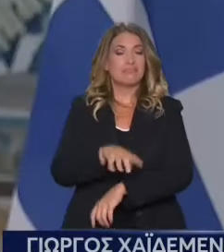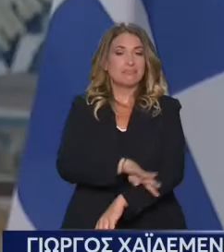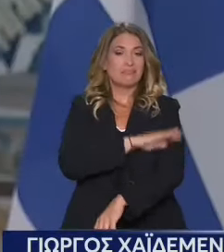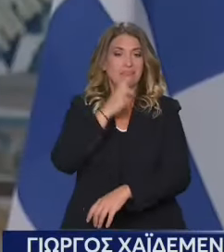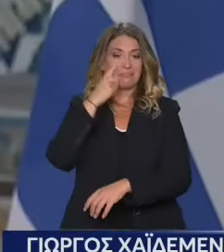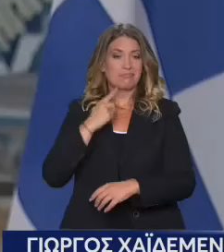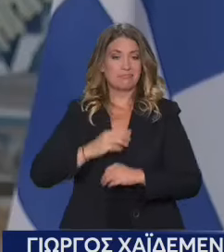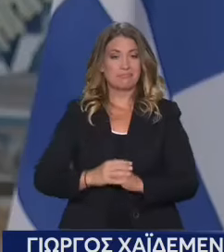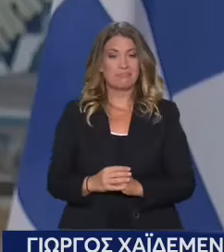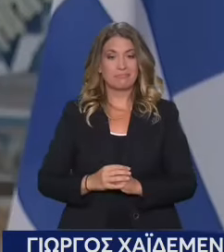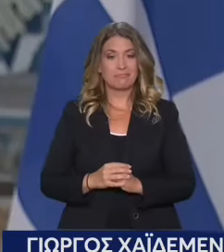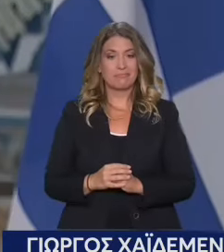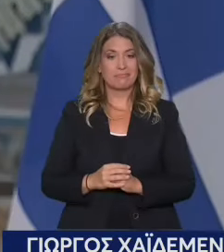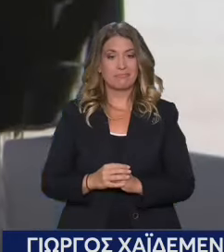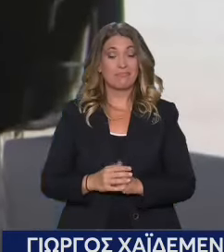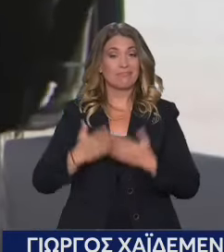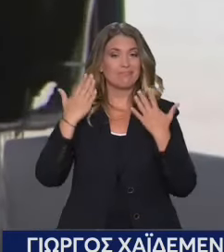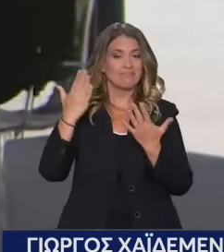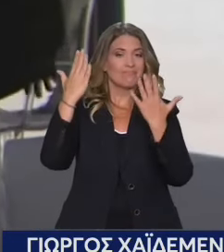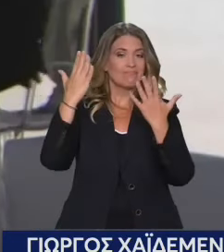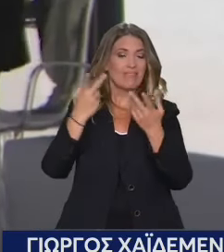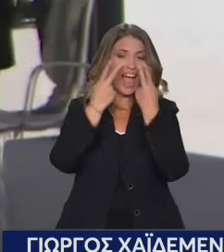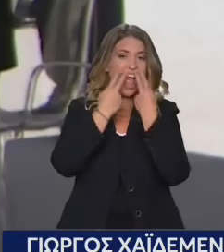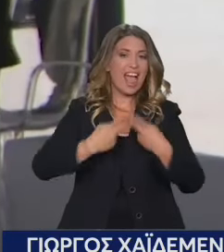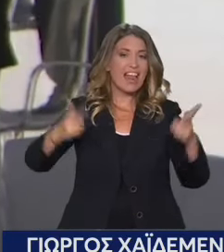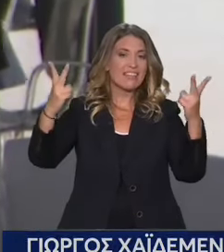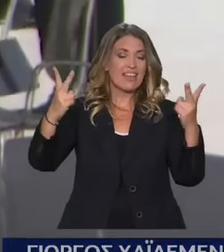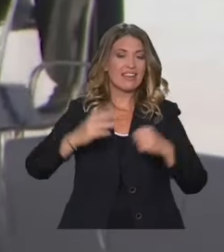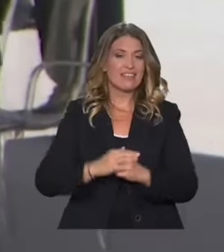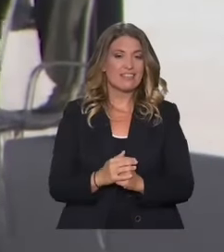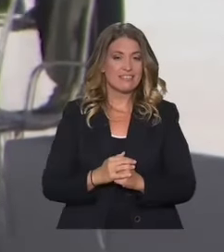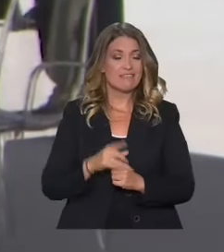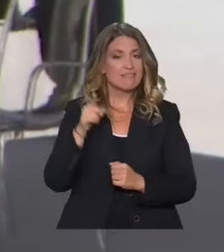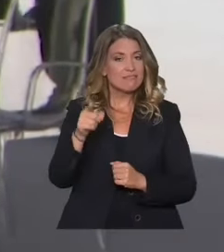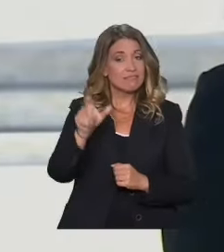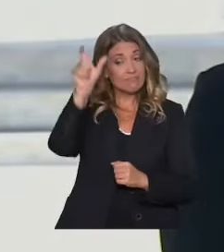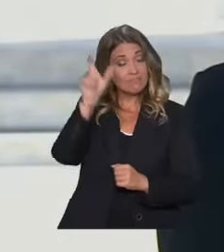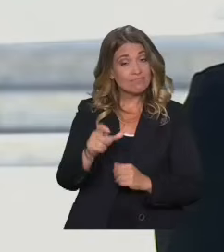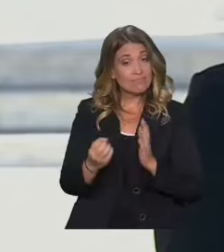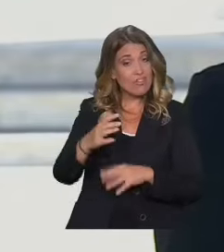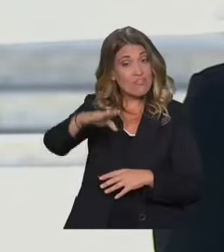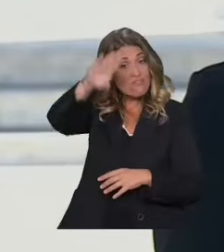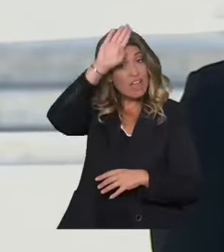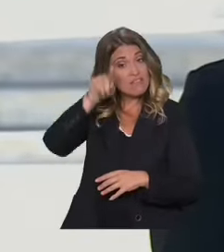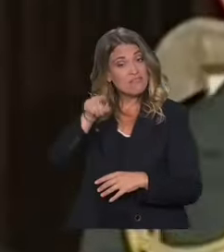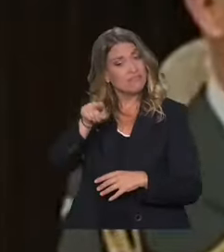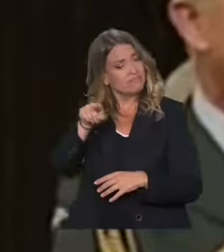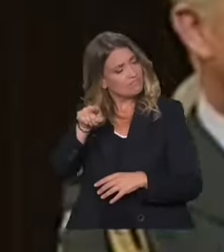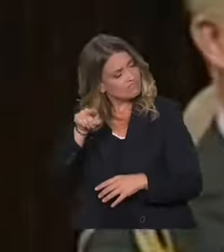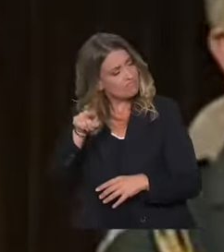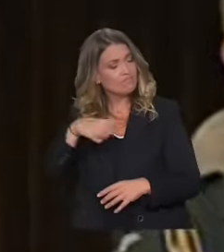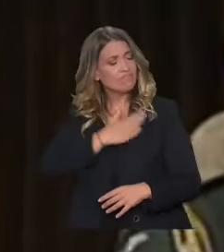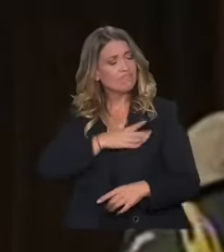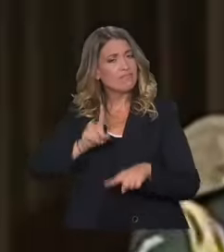Χιέρι, ο χιέρι, ελευθερία. Η θέση της χώρας μας στην καρδιά και στην ψυχή του νέου βασιλιά ήταν και είναι ξεχωριστή. Άλλωστε